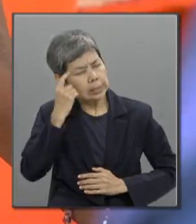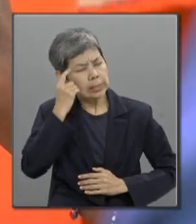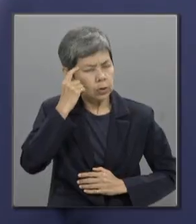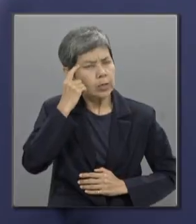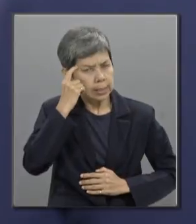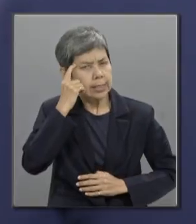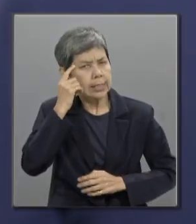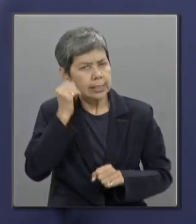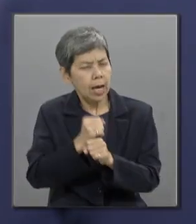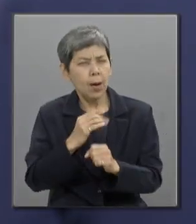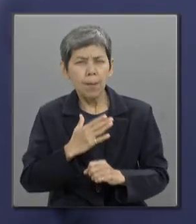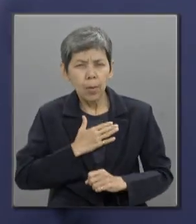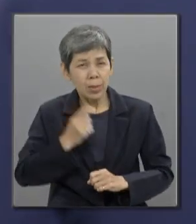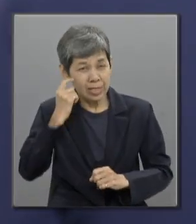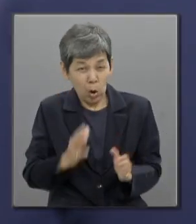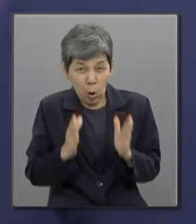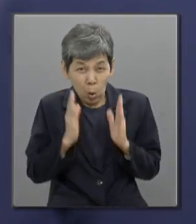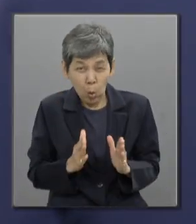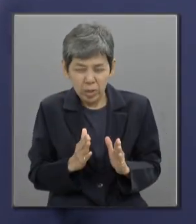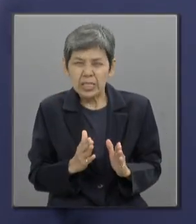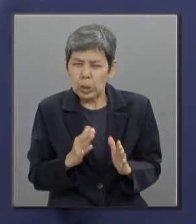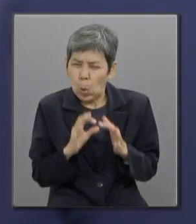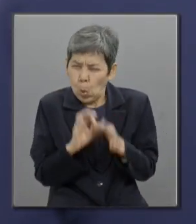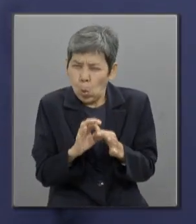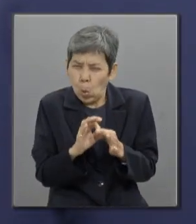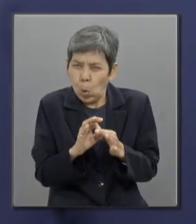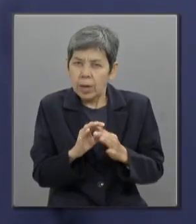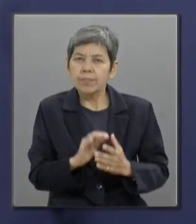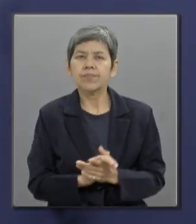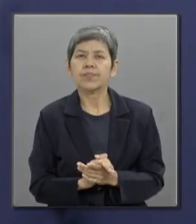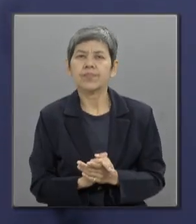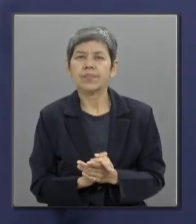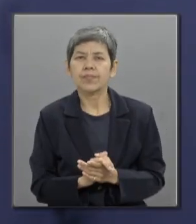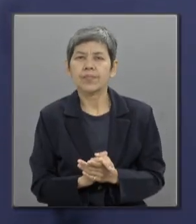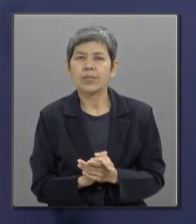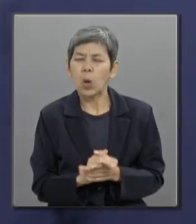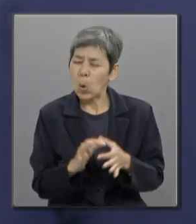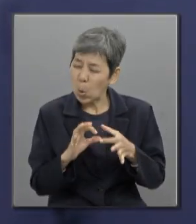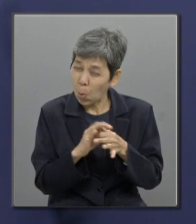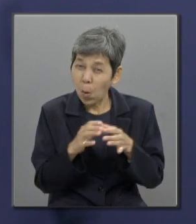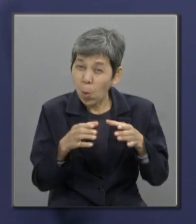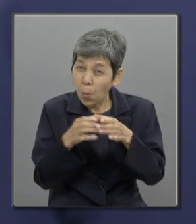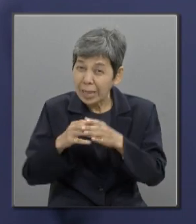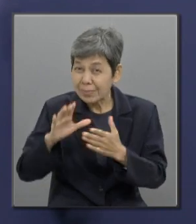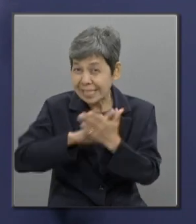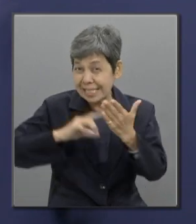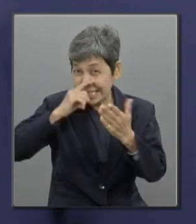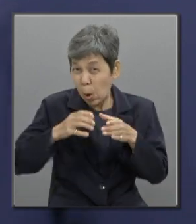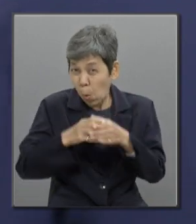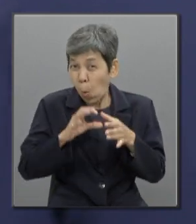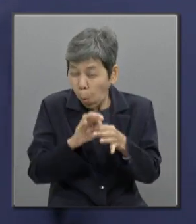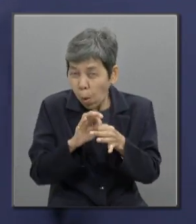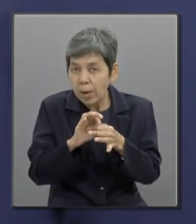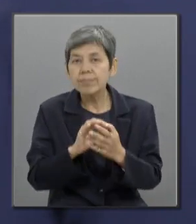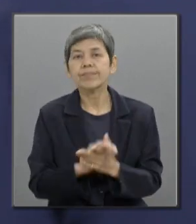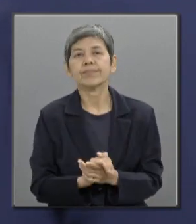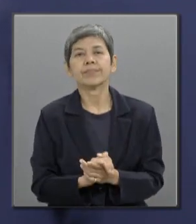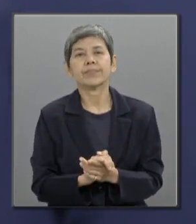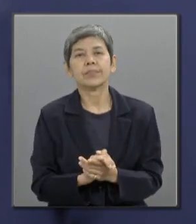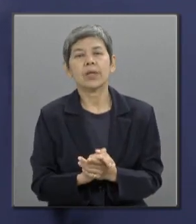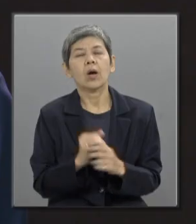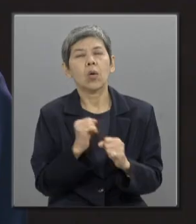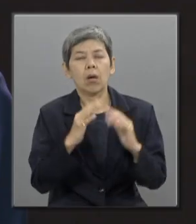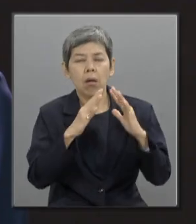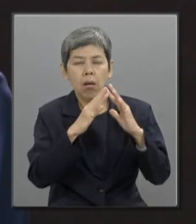กันนะครับผมคิดว่าบุคคลที่น่าเป็นห่วงที่สุดในกลุ่มคนในประเทศไทยก็คือคนในส